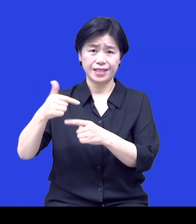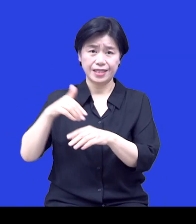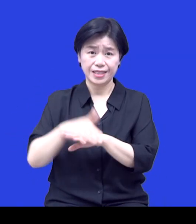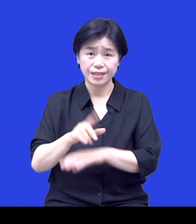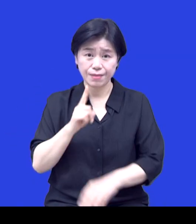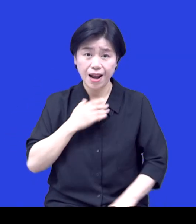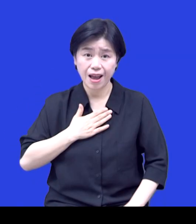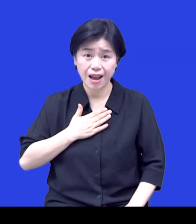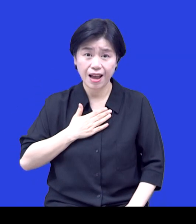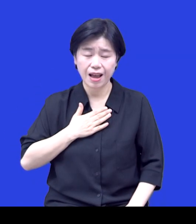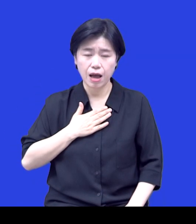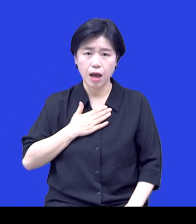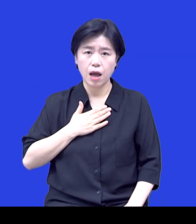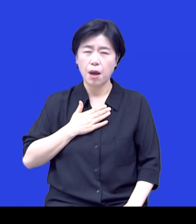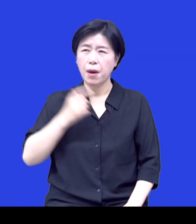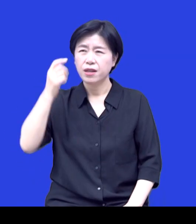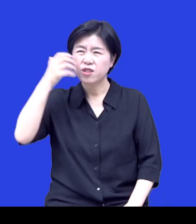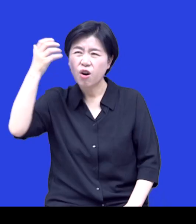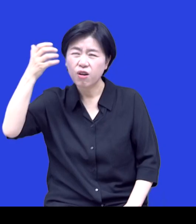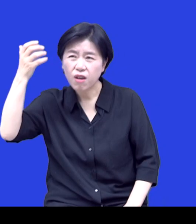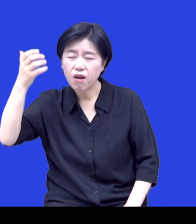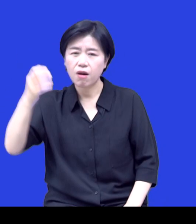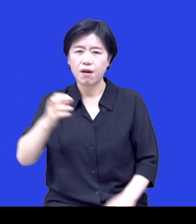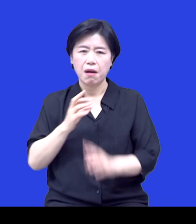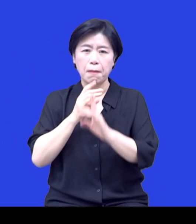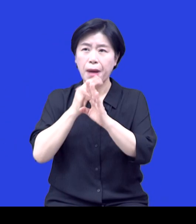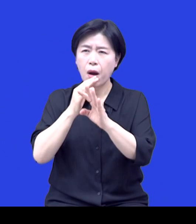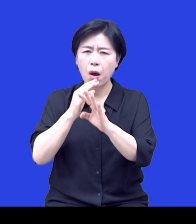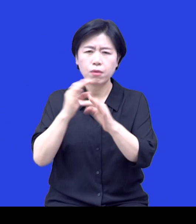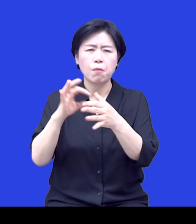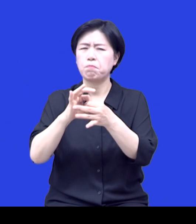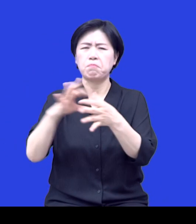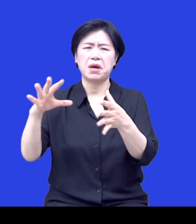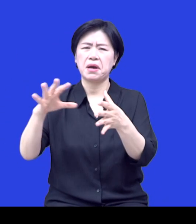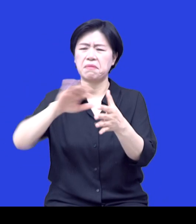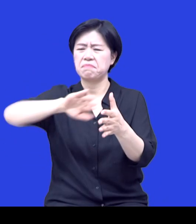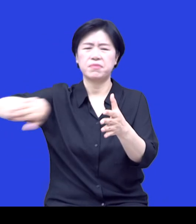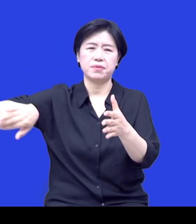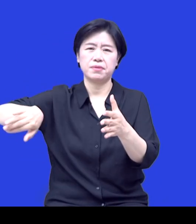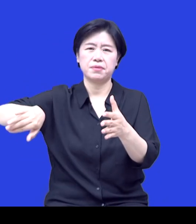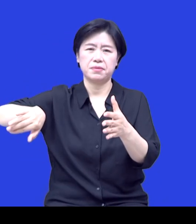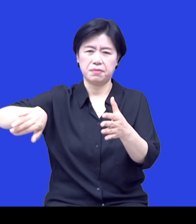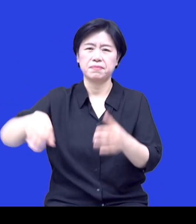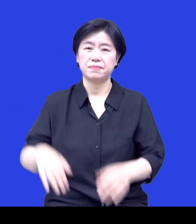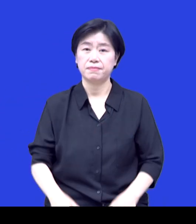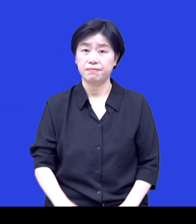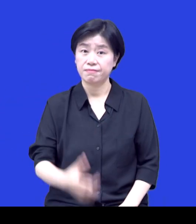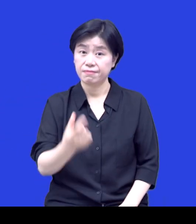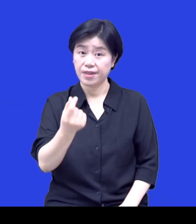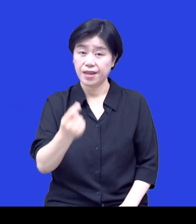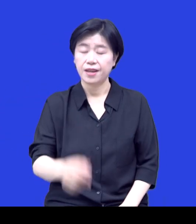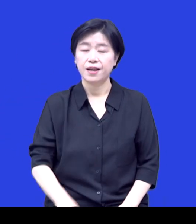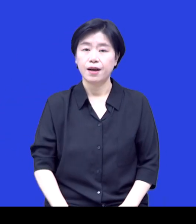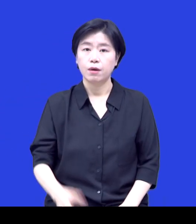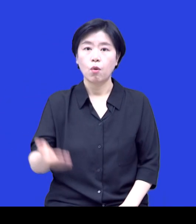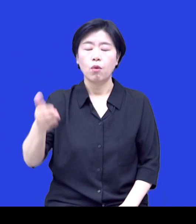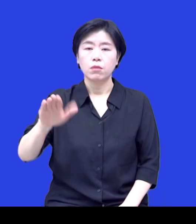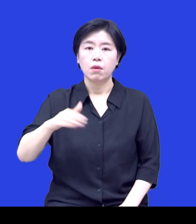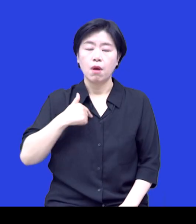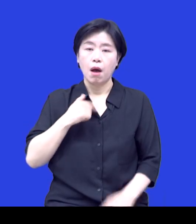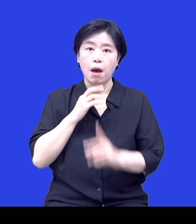완전히 담싸운 사람인데 내가 원하지도 않은 방언이 탕 터져버린 거예요. 그 결단을 하는